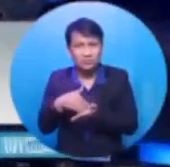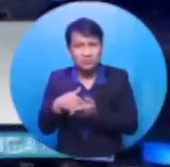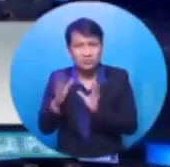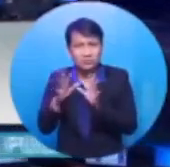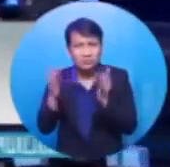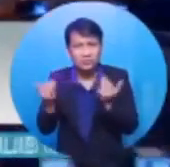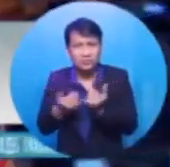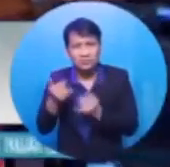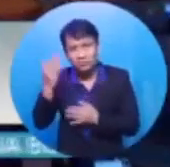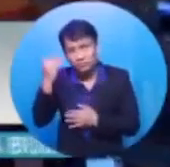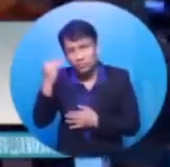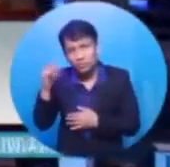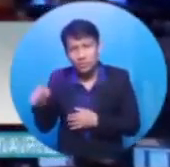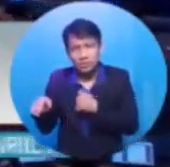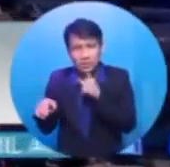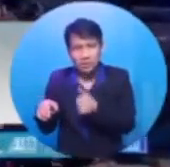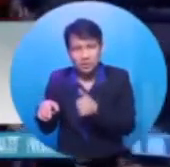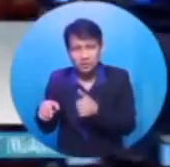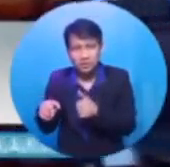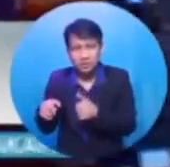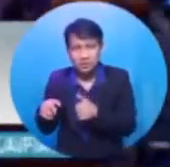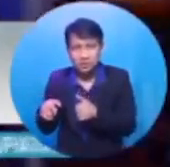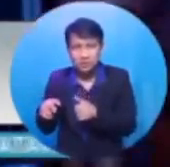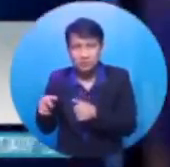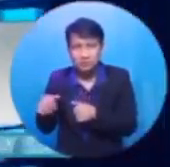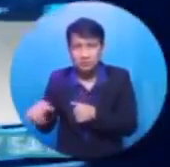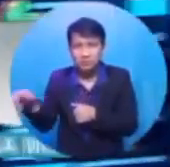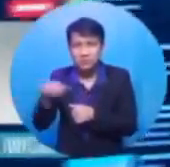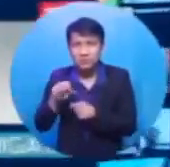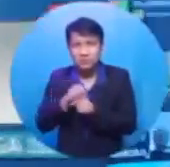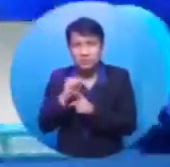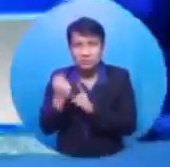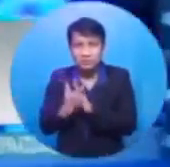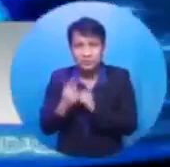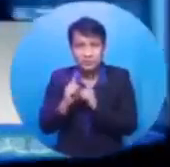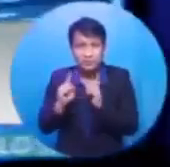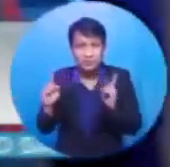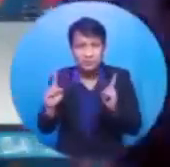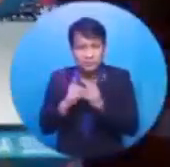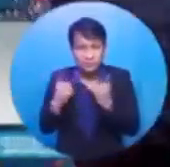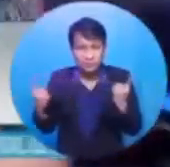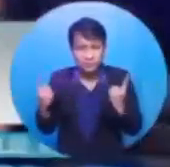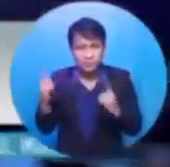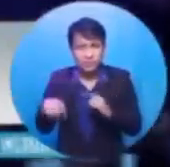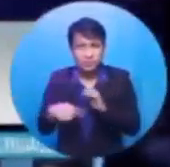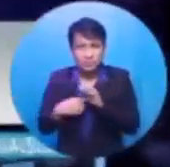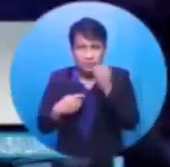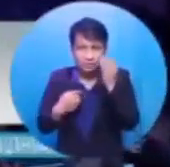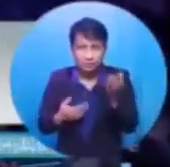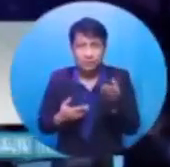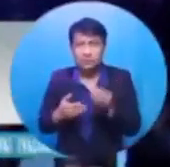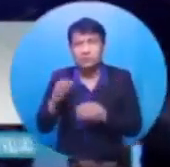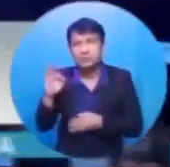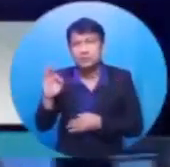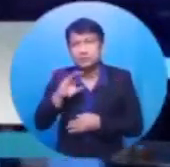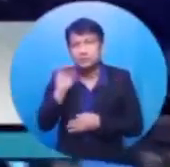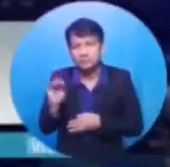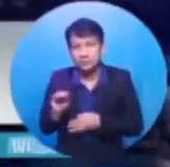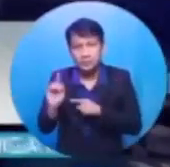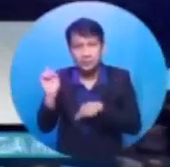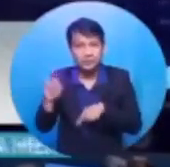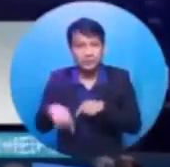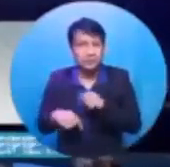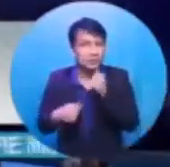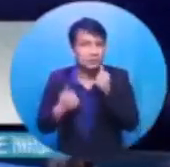karambola? At bakit nandun nga yung mga bata nagkakalat, wala daw social distancing? Yun talaga yung ano nila, no? Sila daw yung 9% na